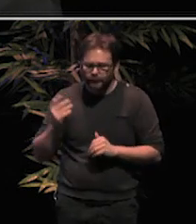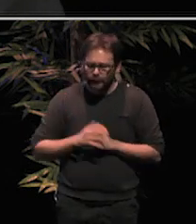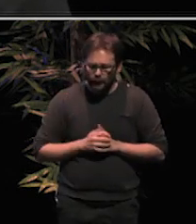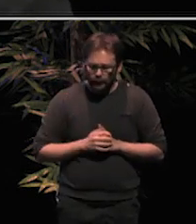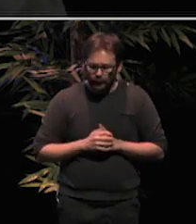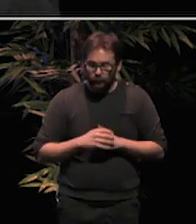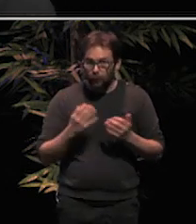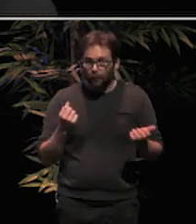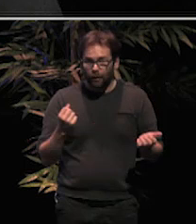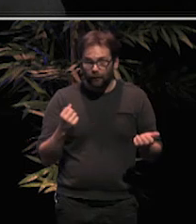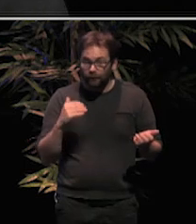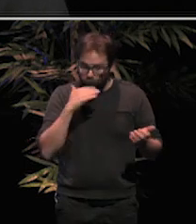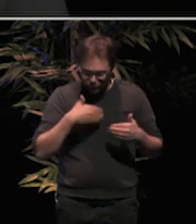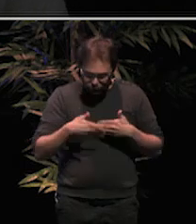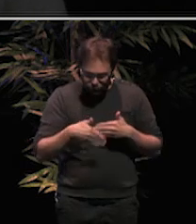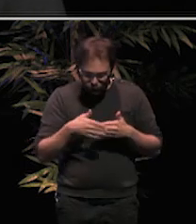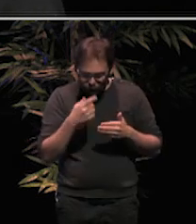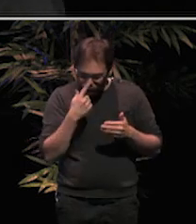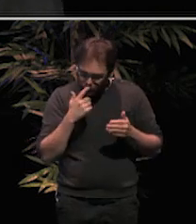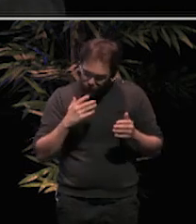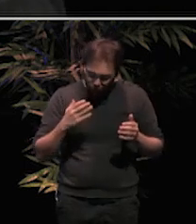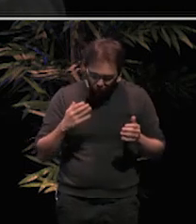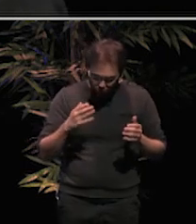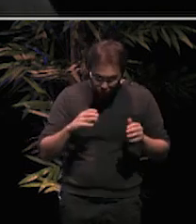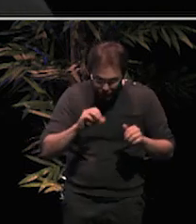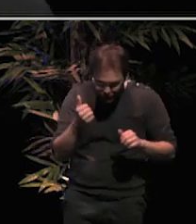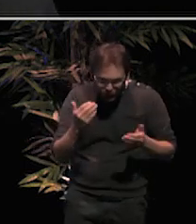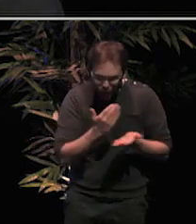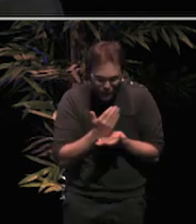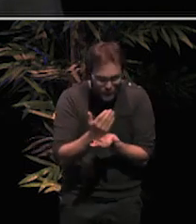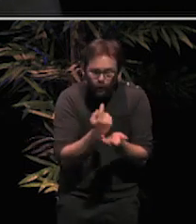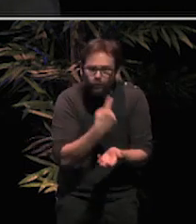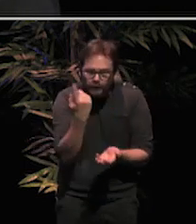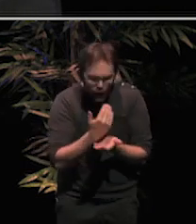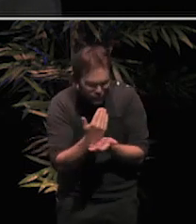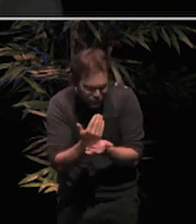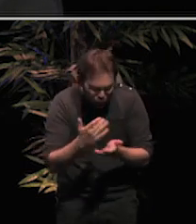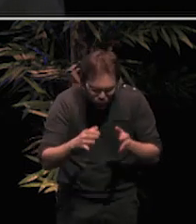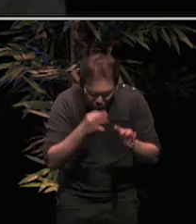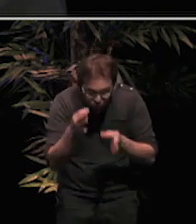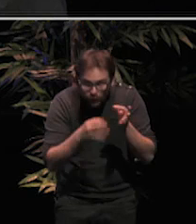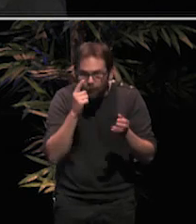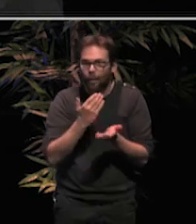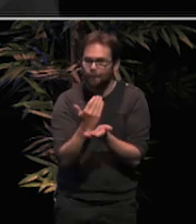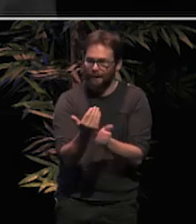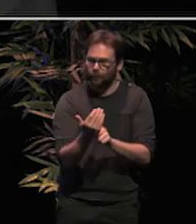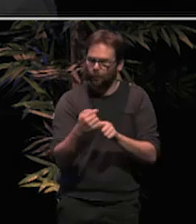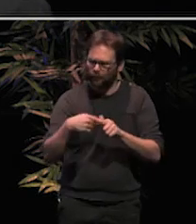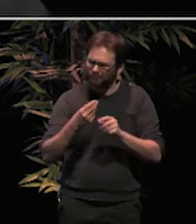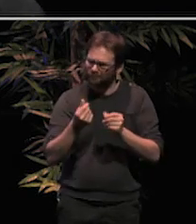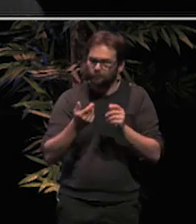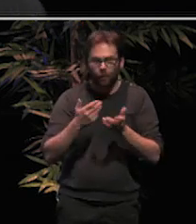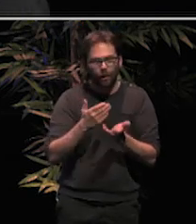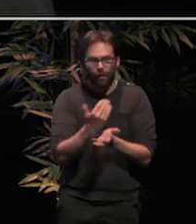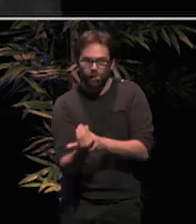Donc, très rapidement, ça a été découvrir le solitaire sur ce type de bateau, parce que c'était quand même des bateaux... entre guillemets, un peu